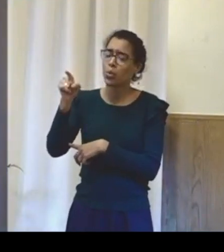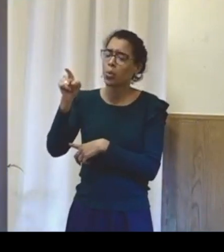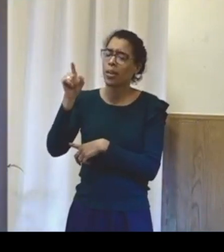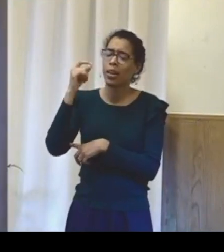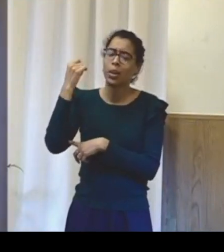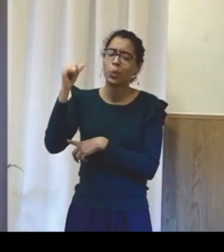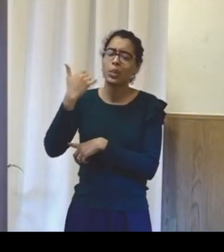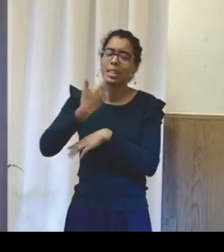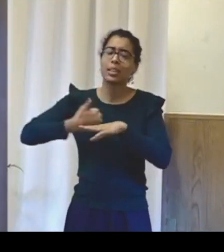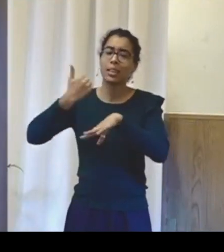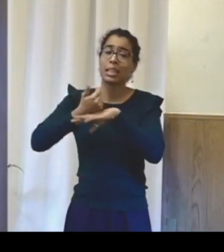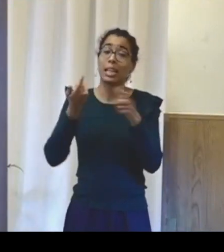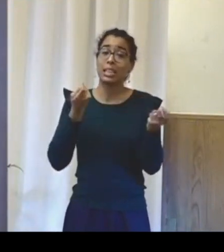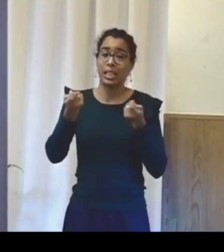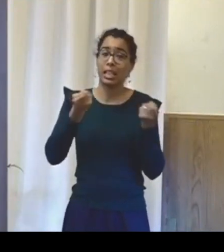règne.